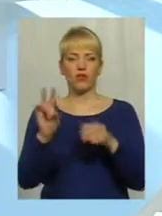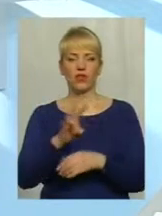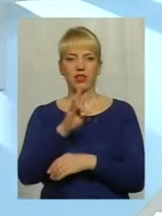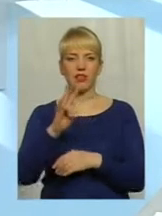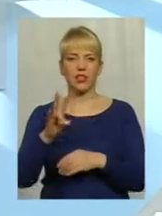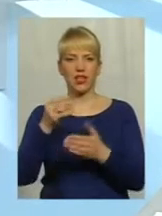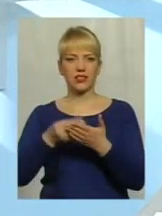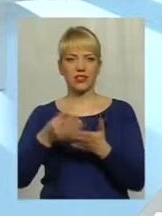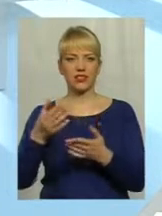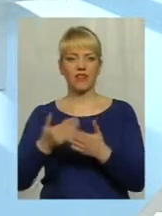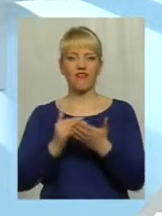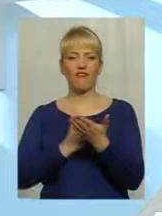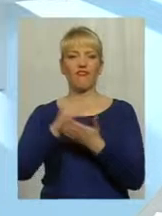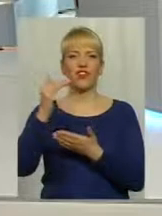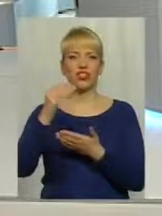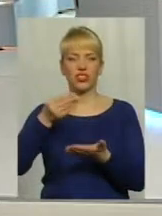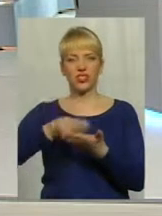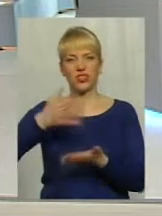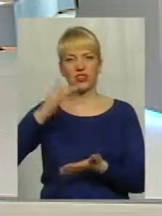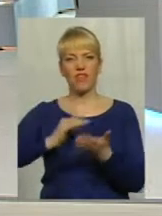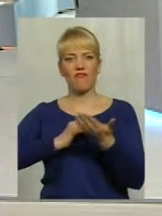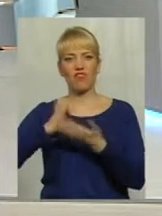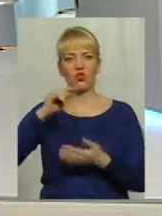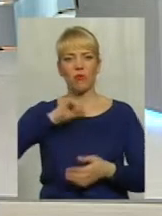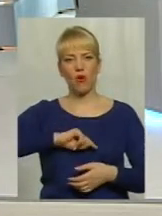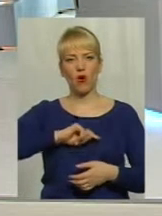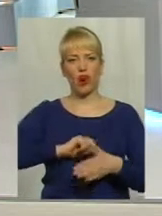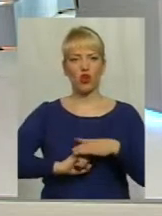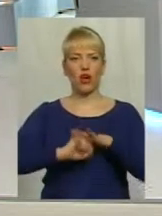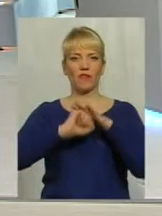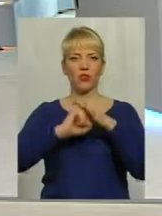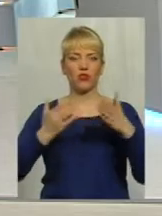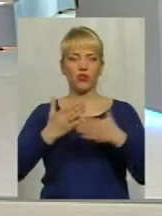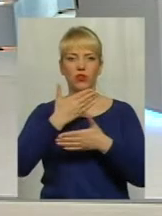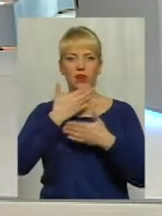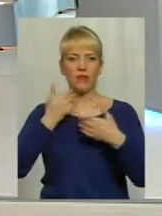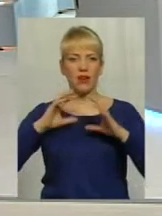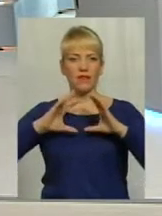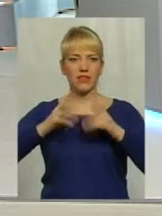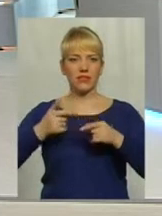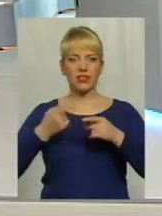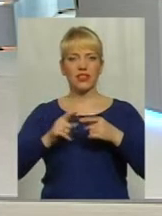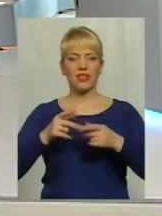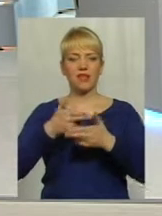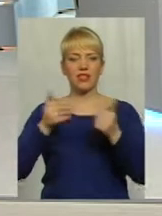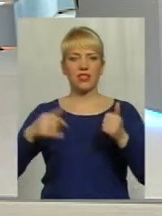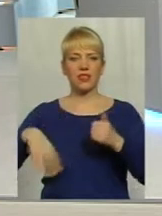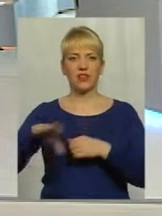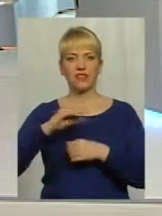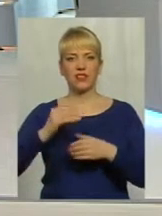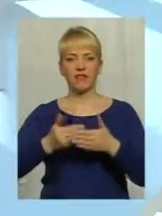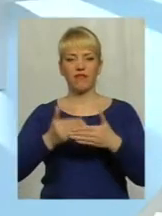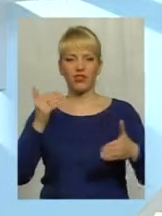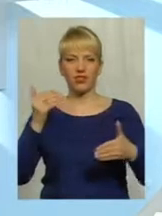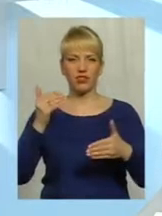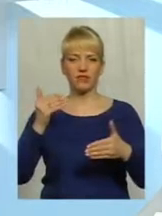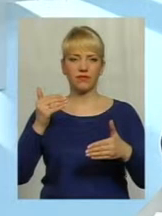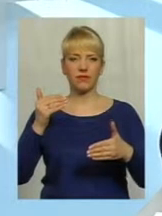вищих цінностей і вищого морального авторитету, якого немає в світі, і це визнали всі, від